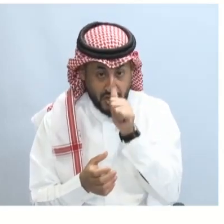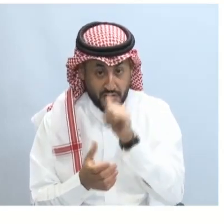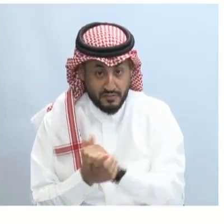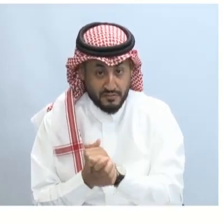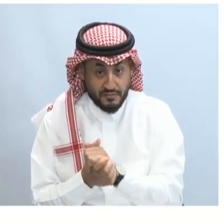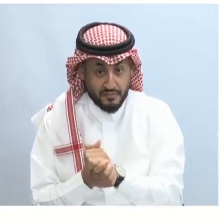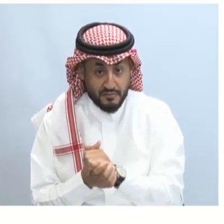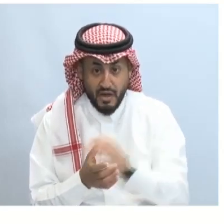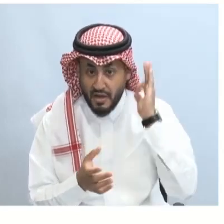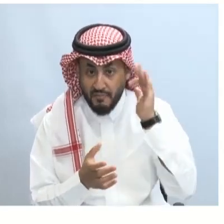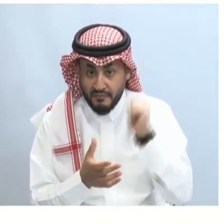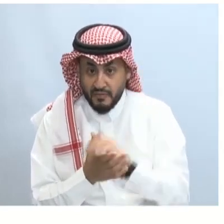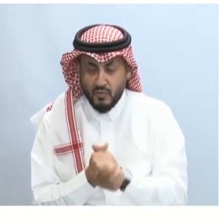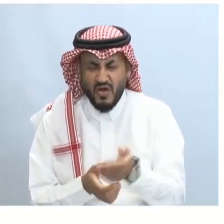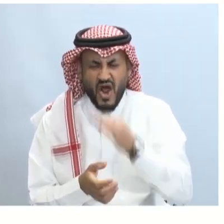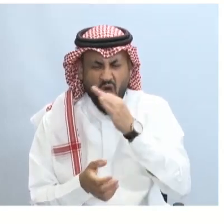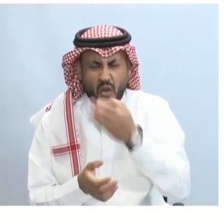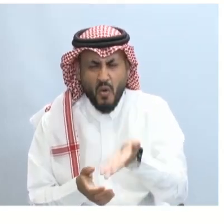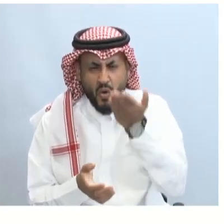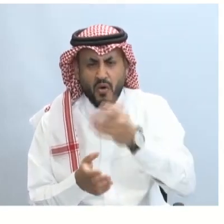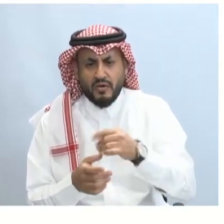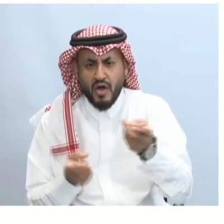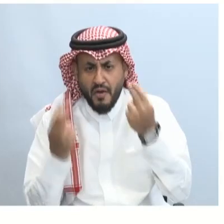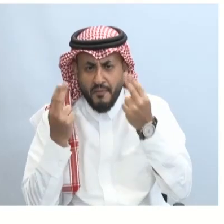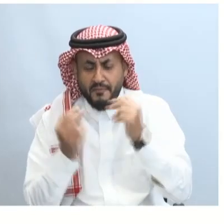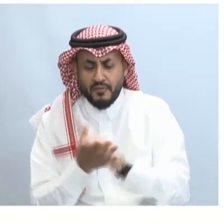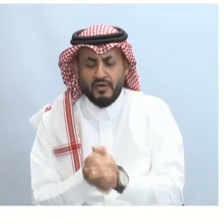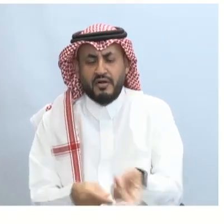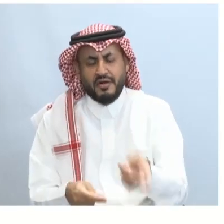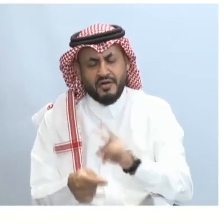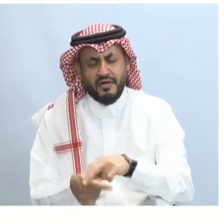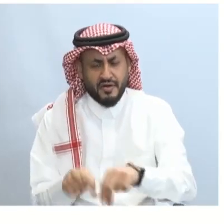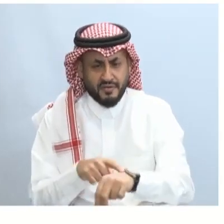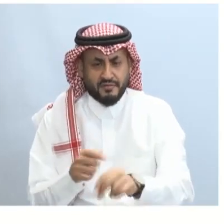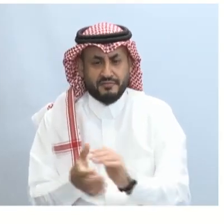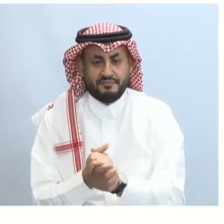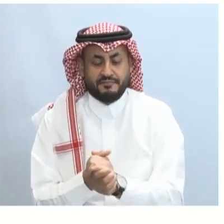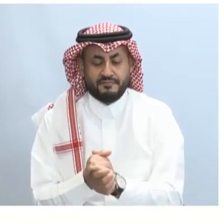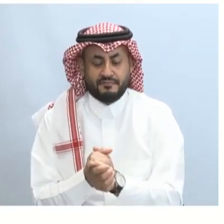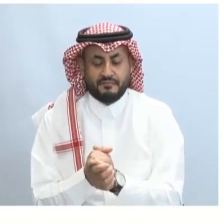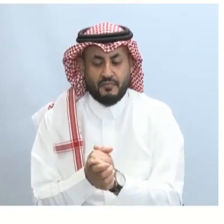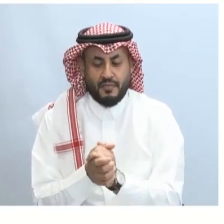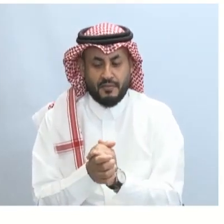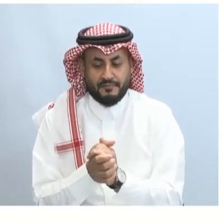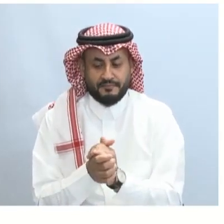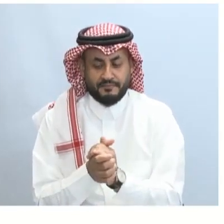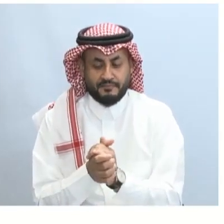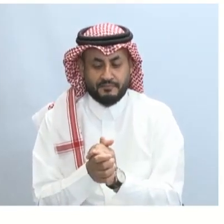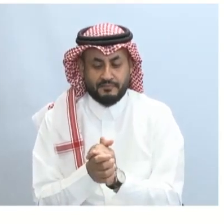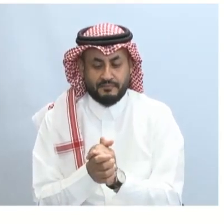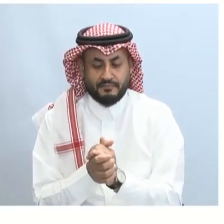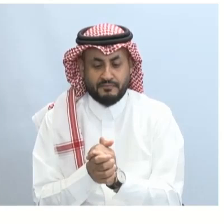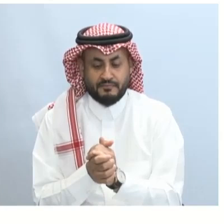اتحدث معه ام ارفع صوتي بقوه حتى الف انتباهه ام اعيد الكلام في الوقت المناسب عند سكوتي عند انتباهه